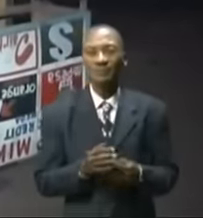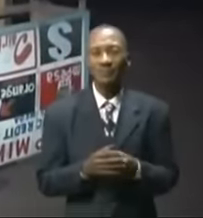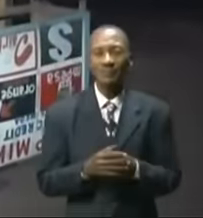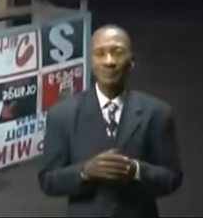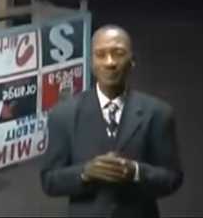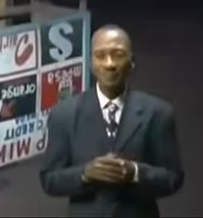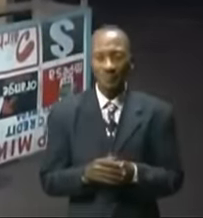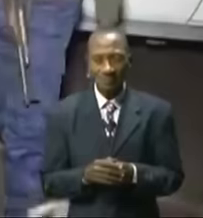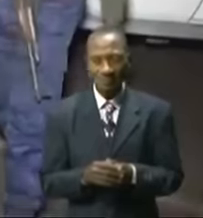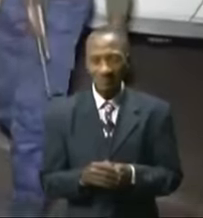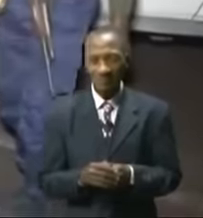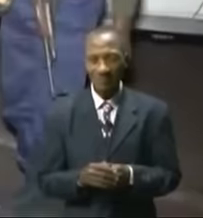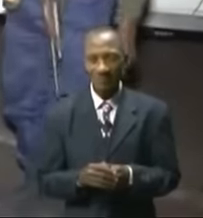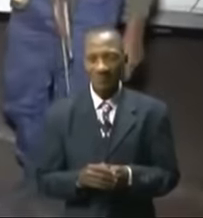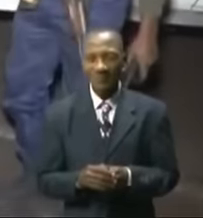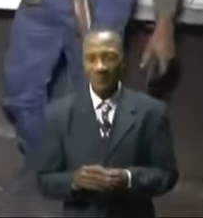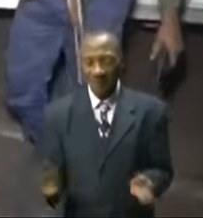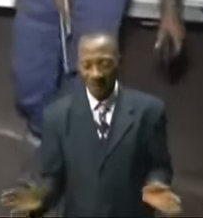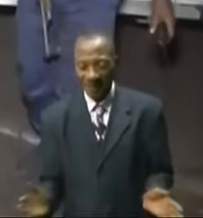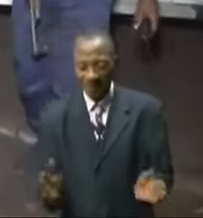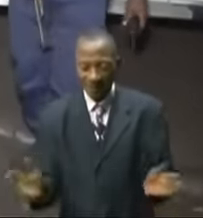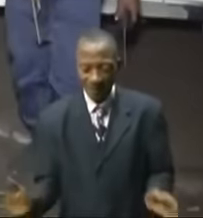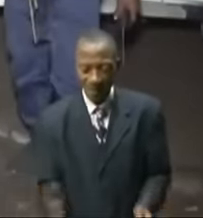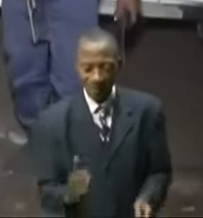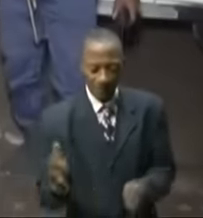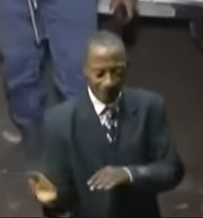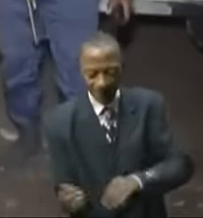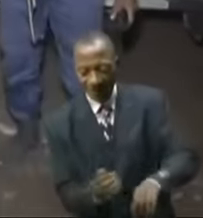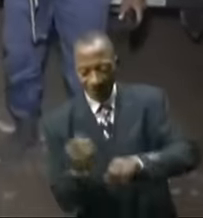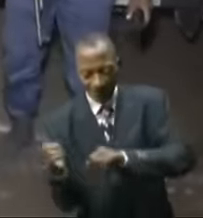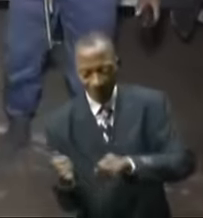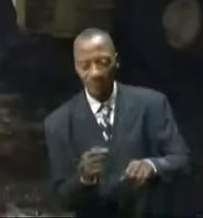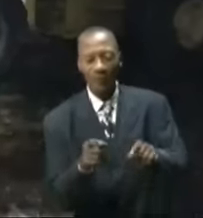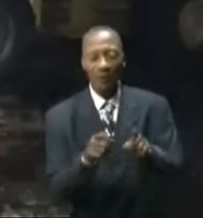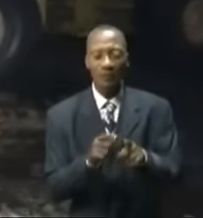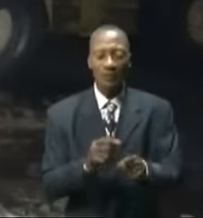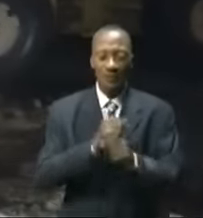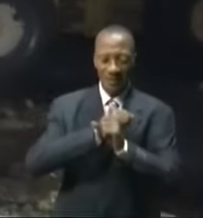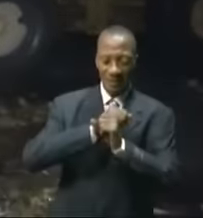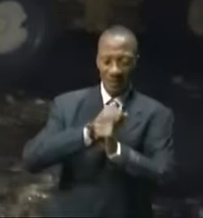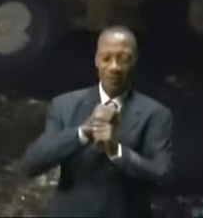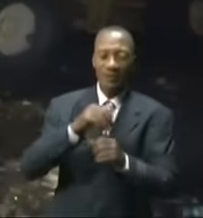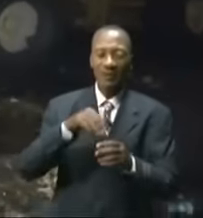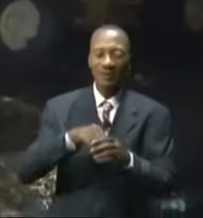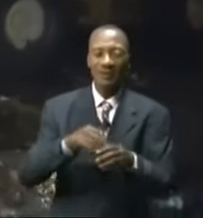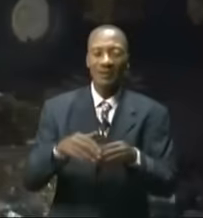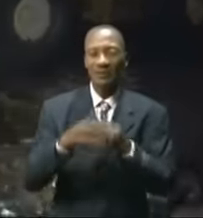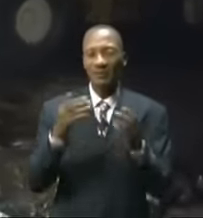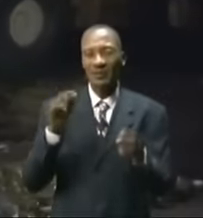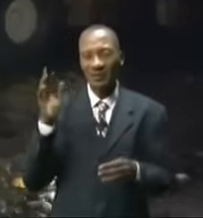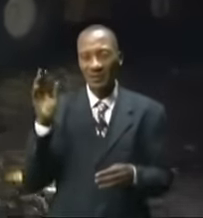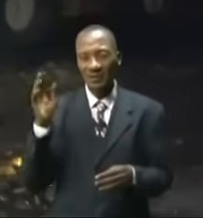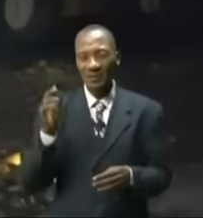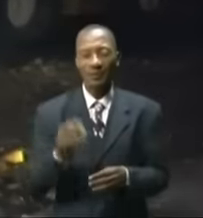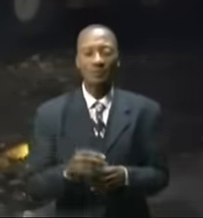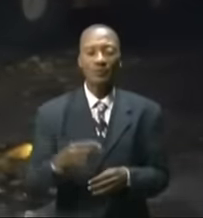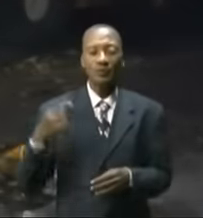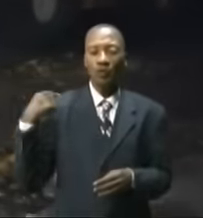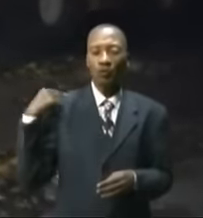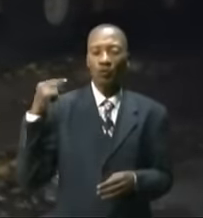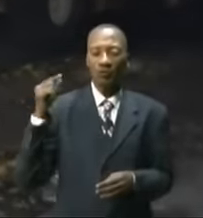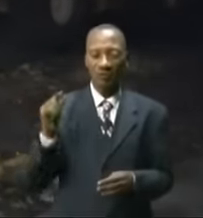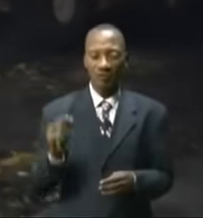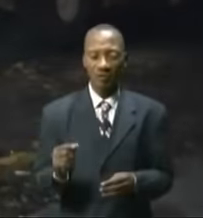L'assainissement et la sécurité dans la ville de Kinshasa. Cet appel du gouverneur de Kinshasa, Jean-Tini Ngobilambaka, a mobilisé tous